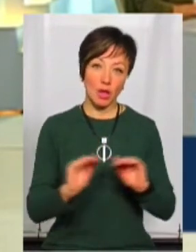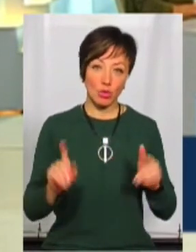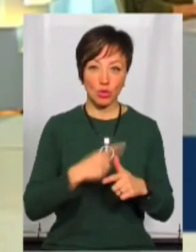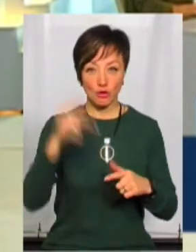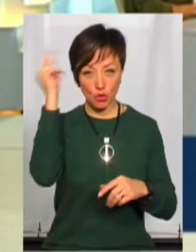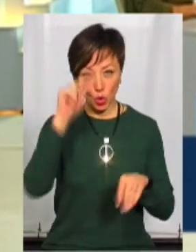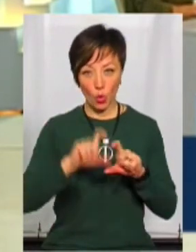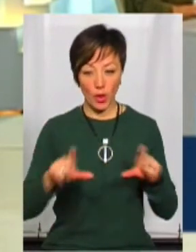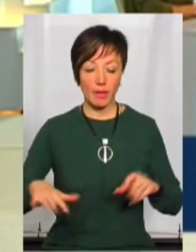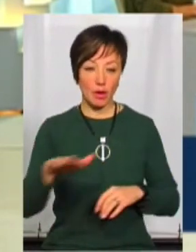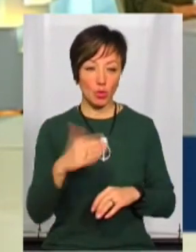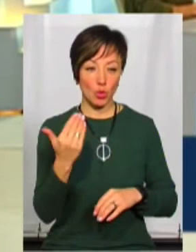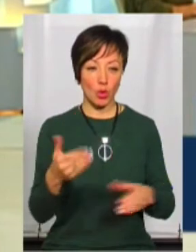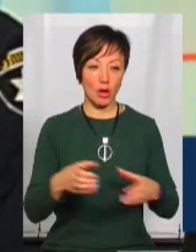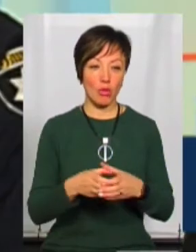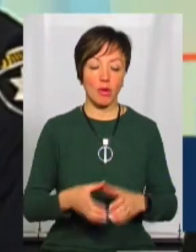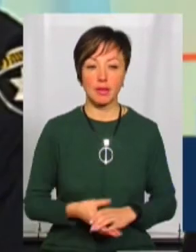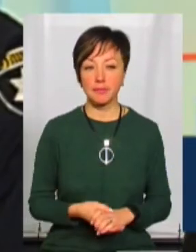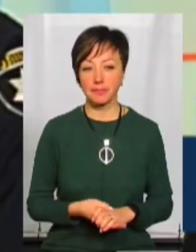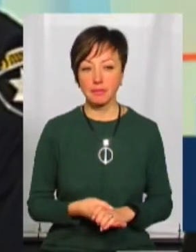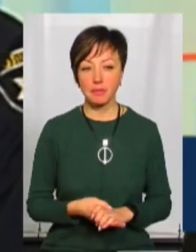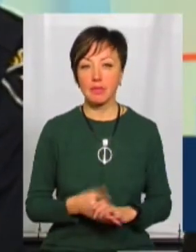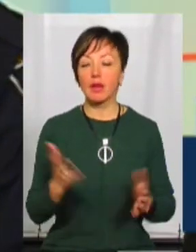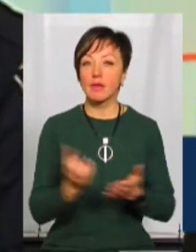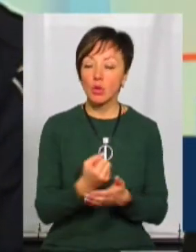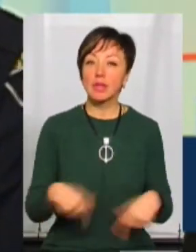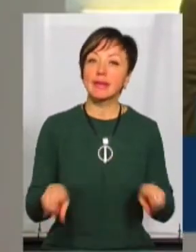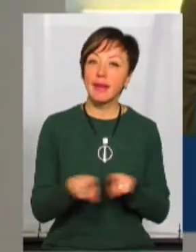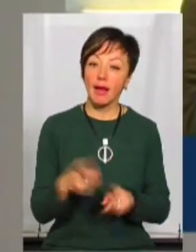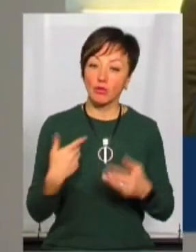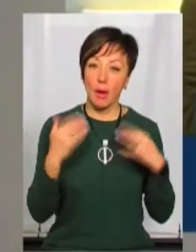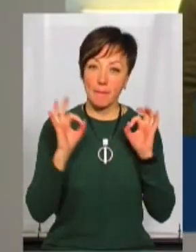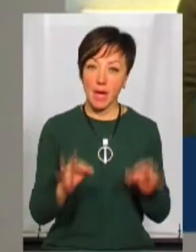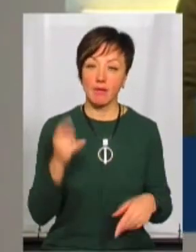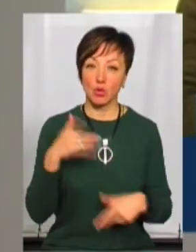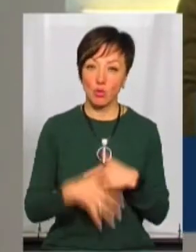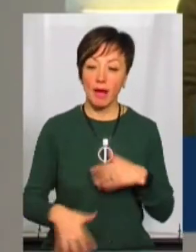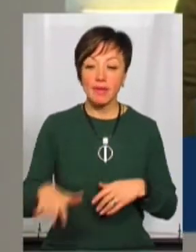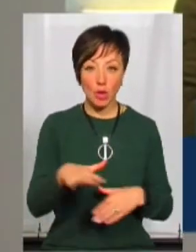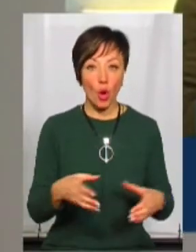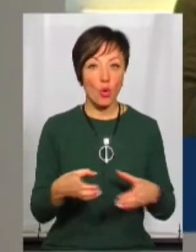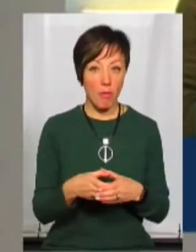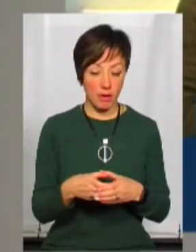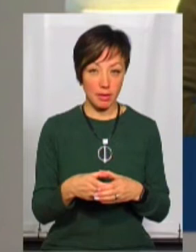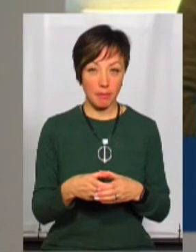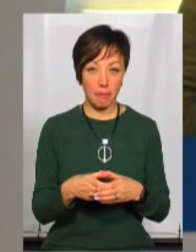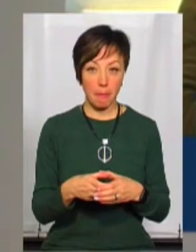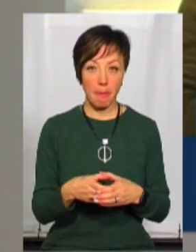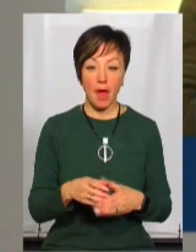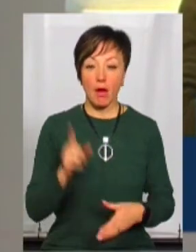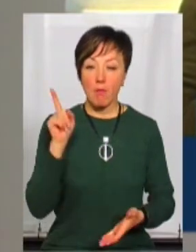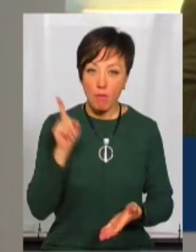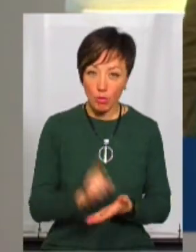садочок чи в школу на території тої громади. Виходить таким чином, якщо я все правильно зрозумів, що територіальна громада, вона